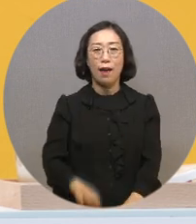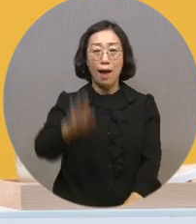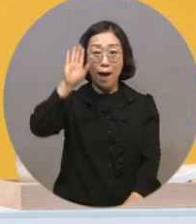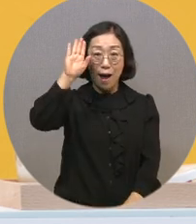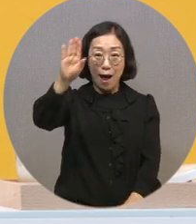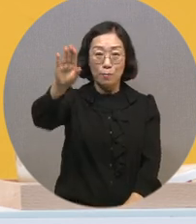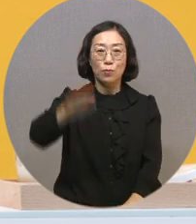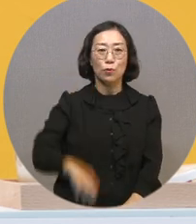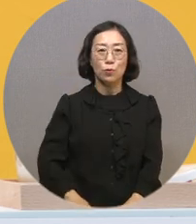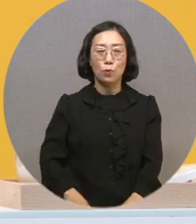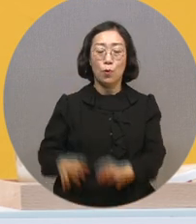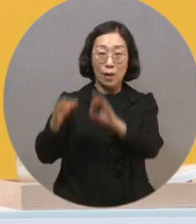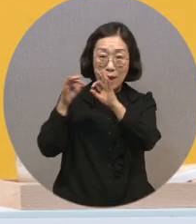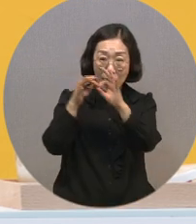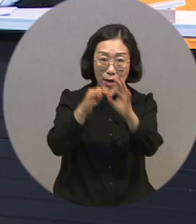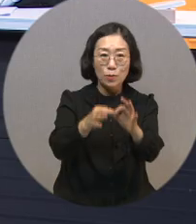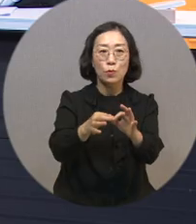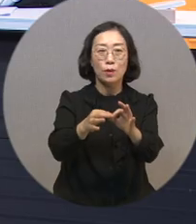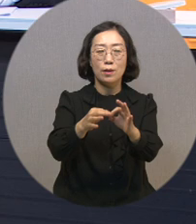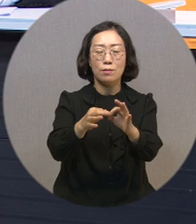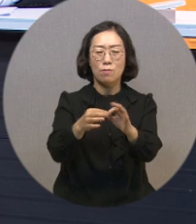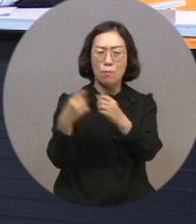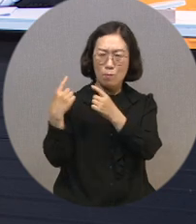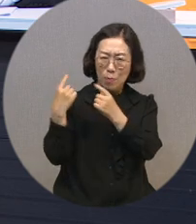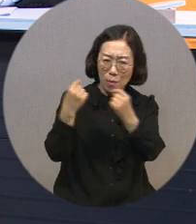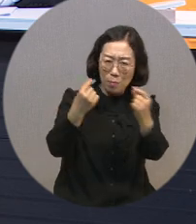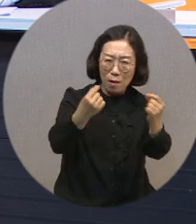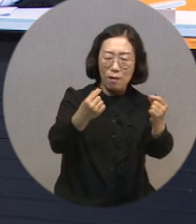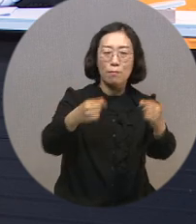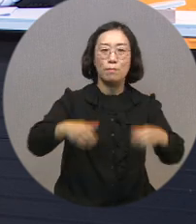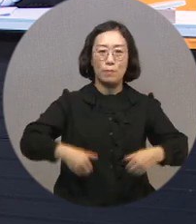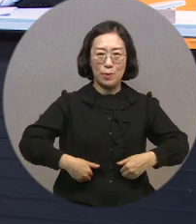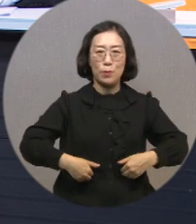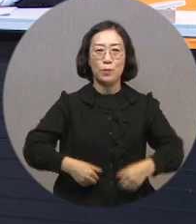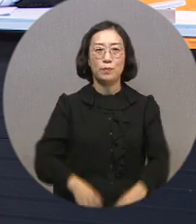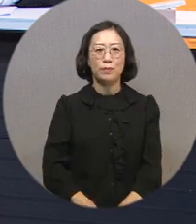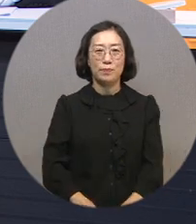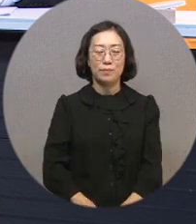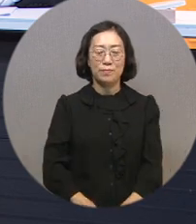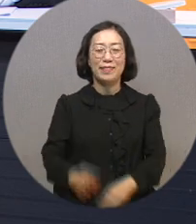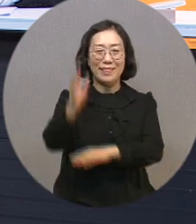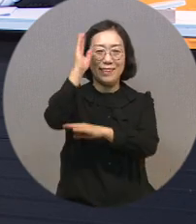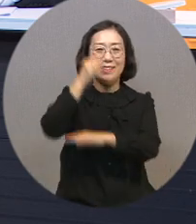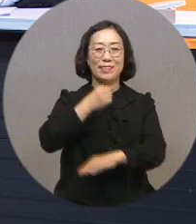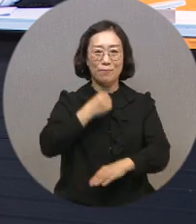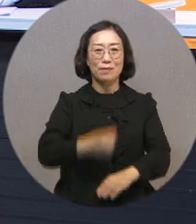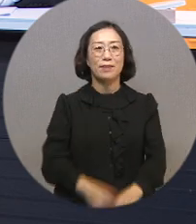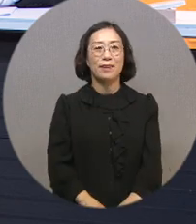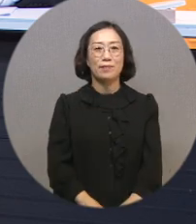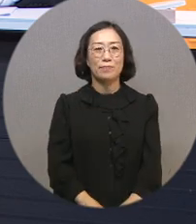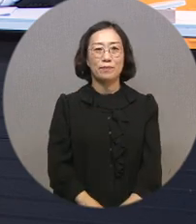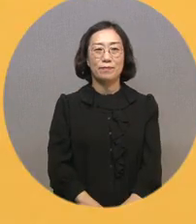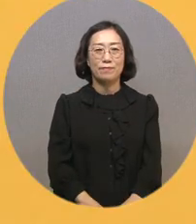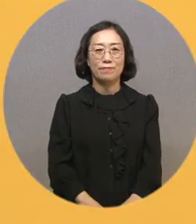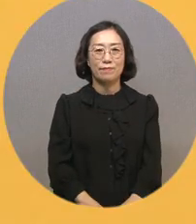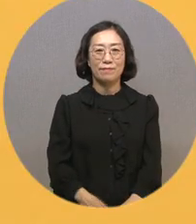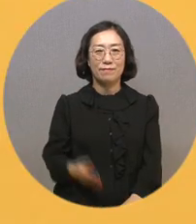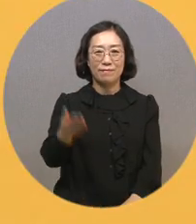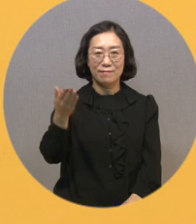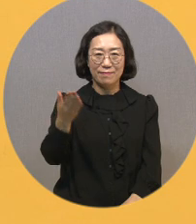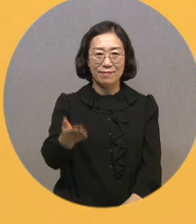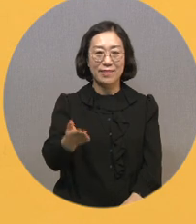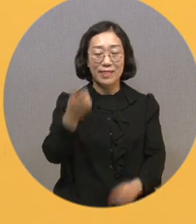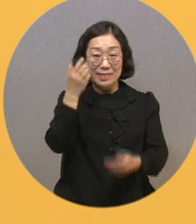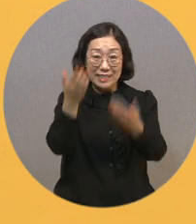앞으로도 계속해서 가야 한다. 네. 그런 예. 제가 말씀을 드리고 싶습니다. 네. 우리 교육감께 참